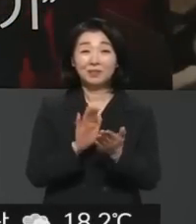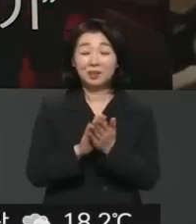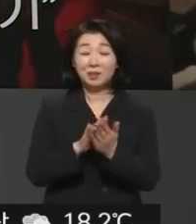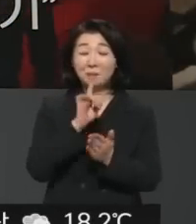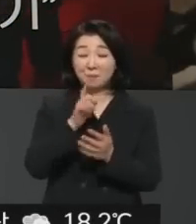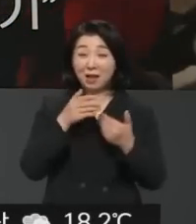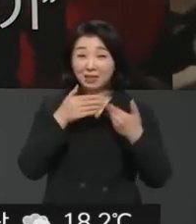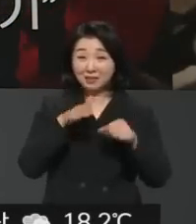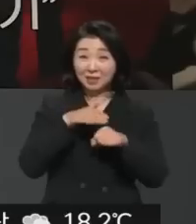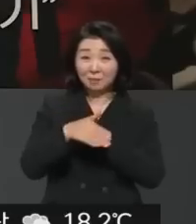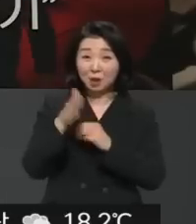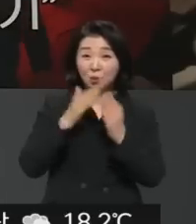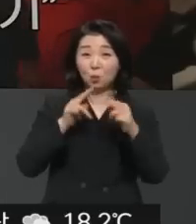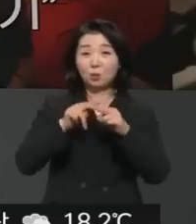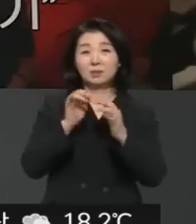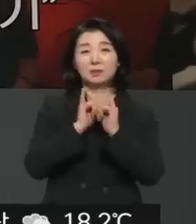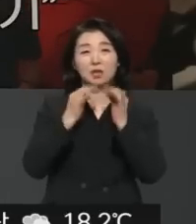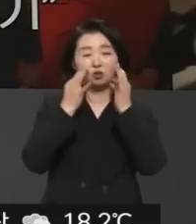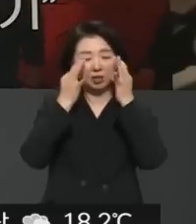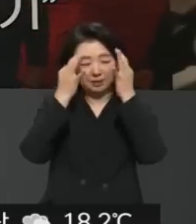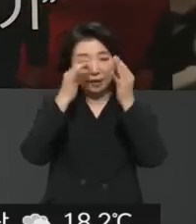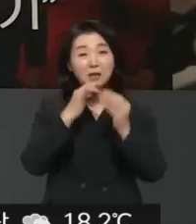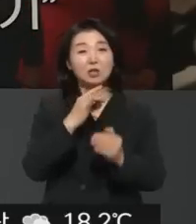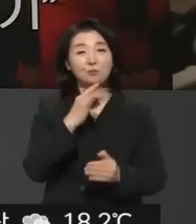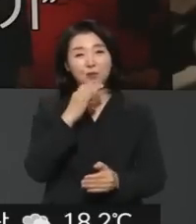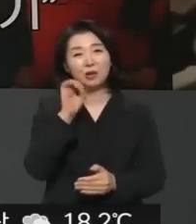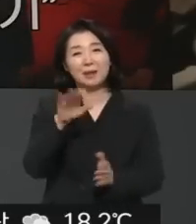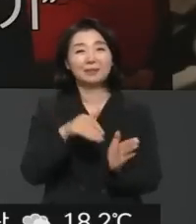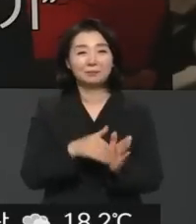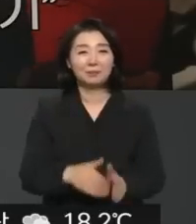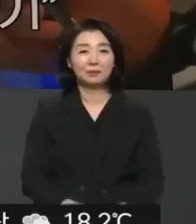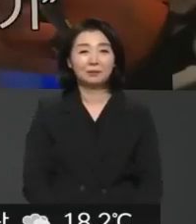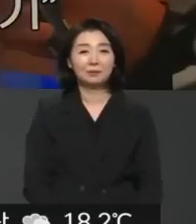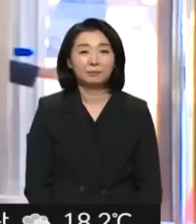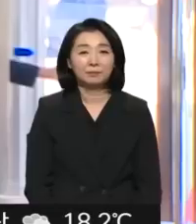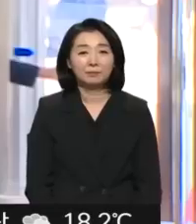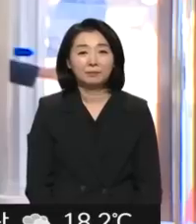화법, 공직자로서 최선을 다하는 것일 뿐이라고 말했습니다.